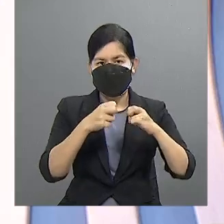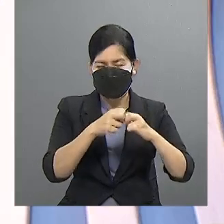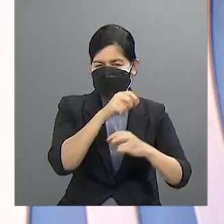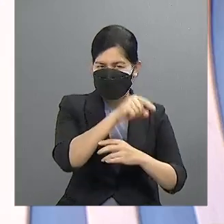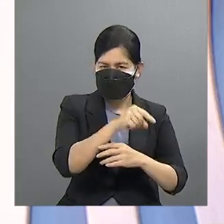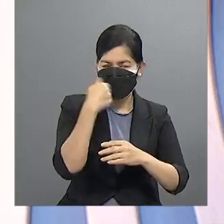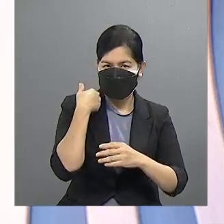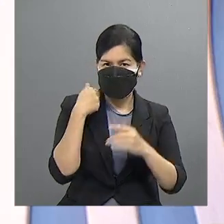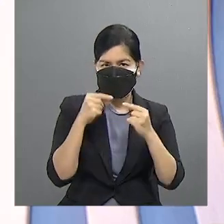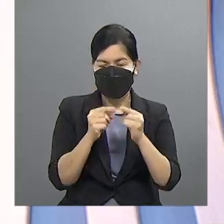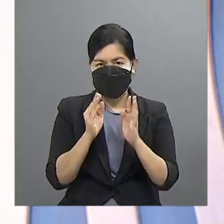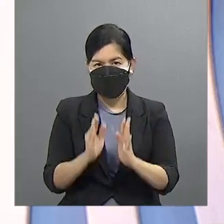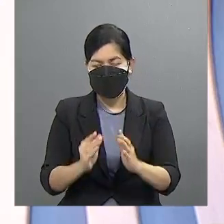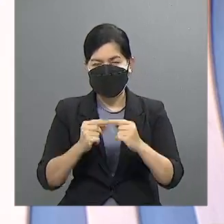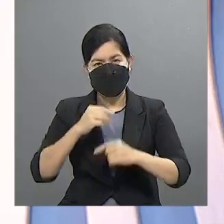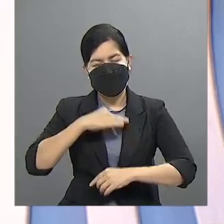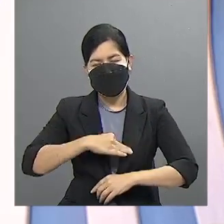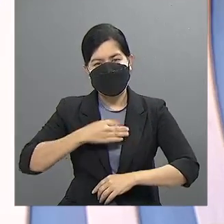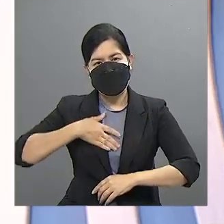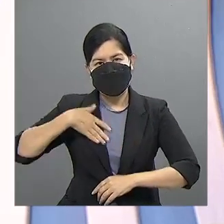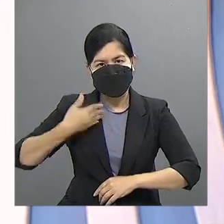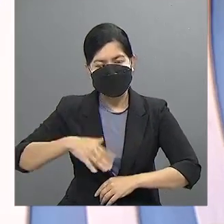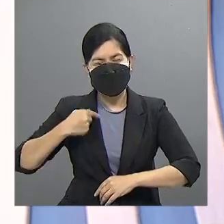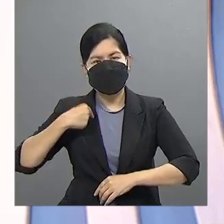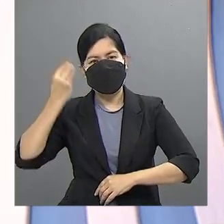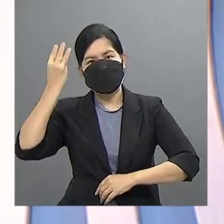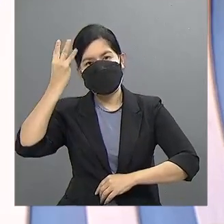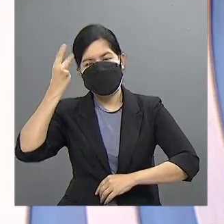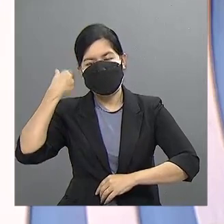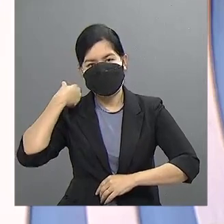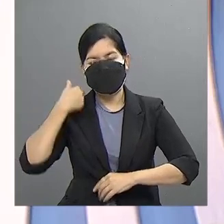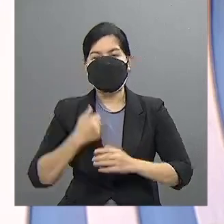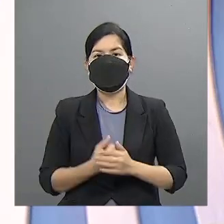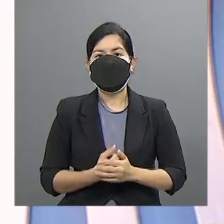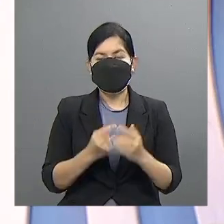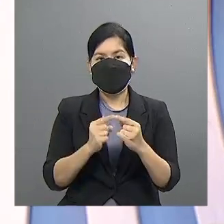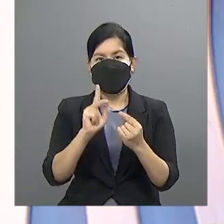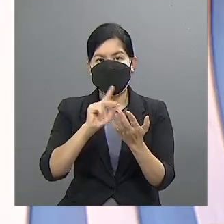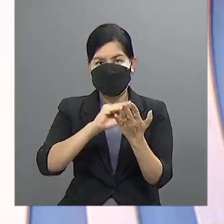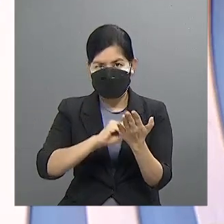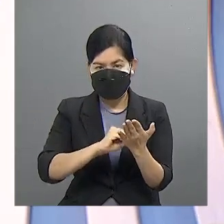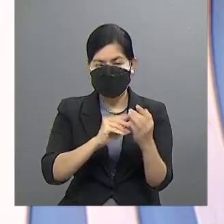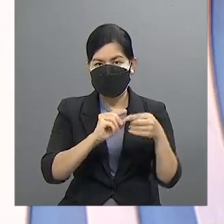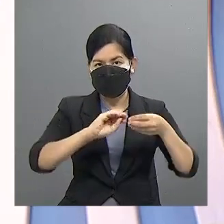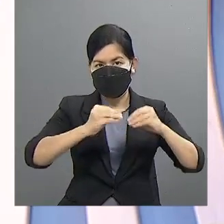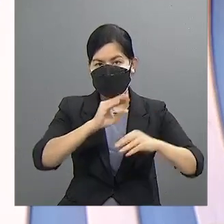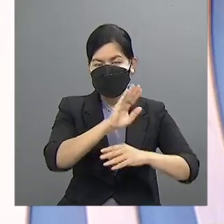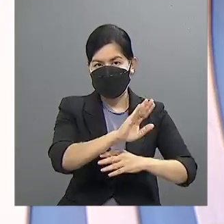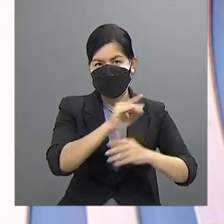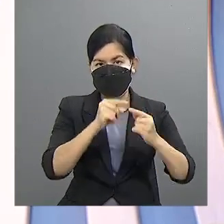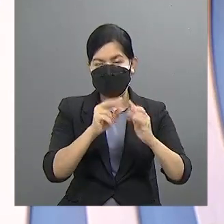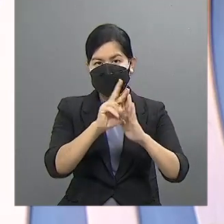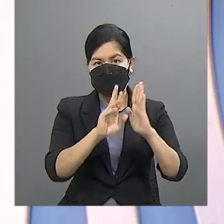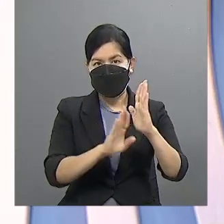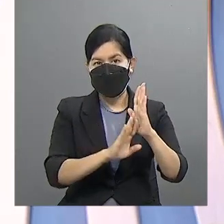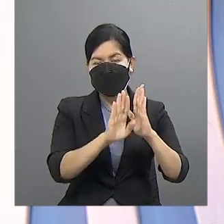ดความเครียดได้ง่ายนะคะซึ่งเรื่องนี้คุณผู้ชมมีข้อมูลในเชิงตัวเลขนะคะของระบบสารสนเทศภูมิศาสตร์ทรัพย